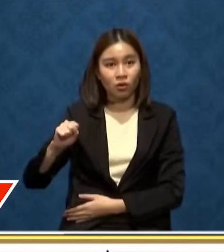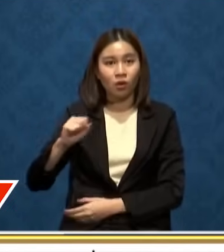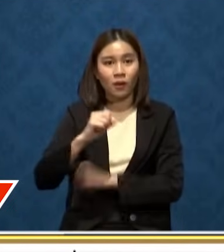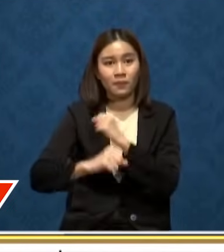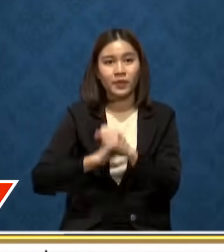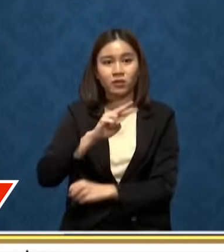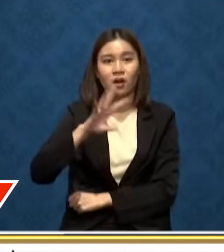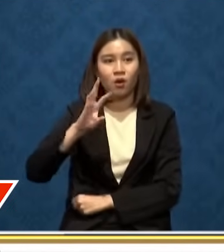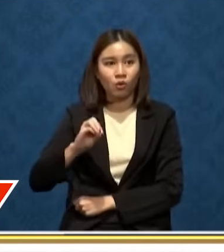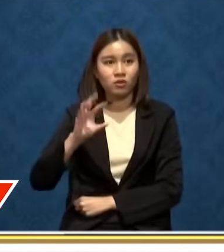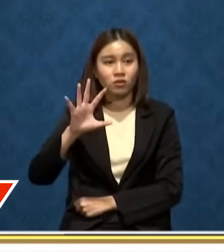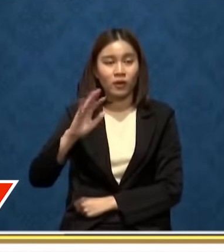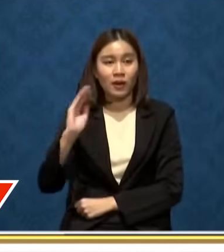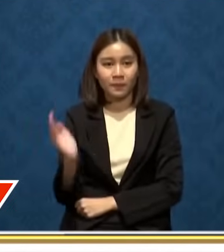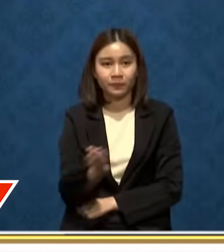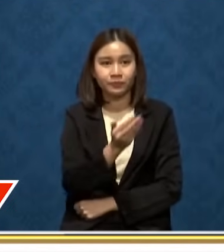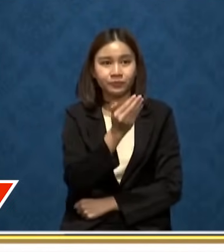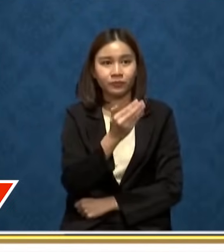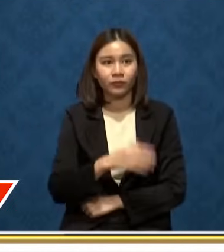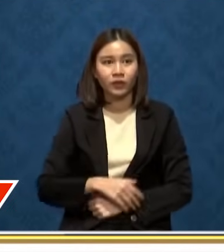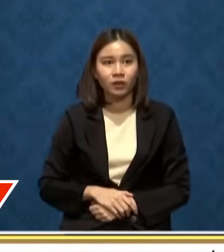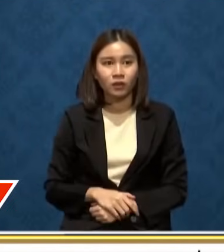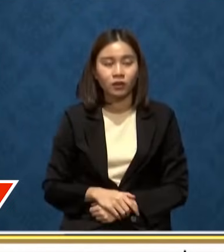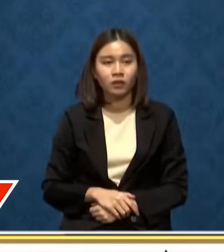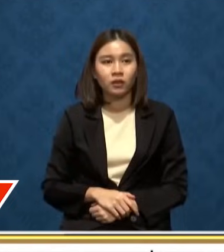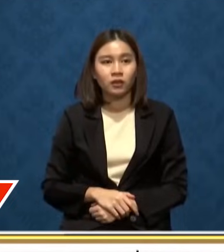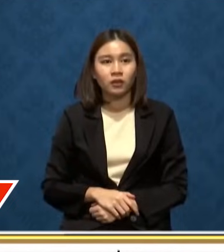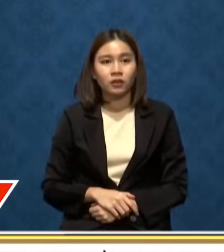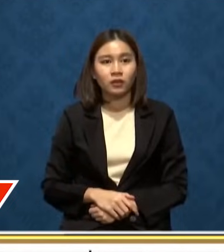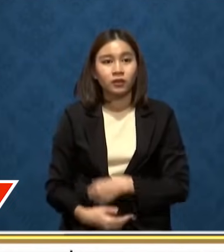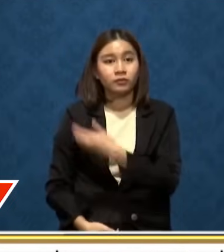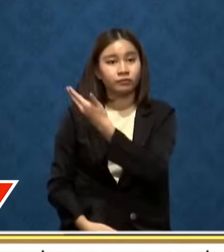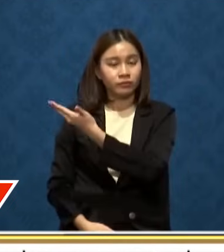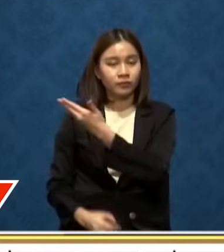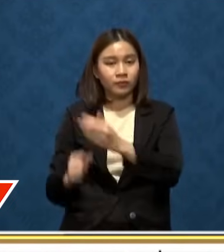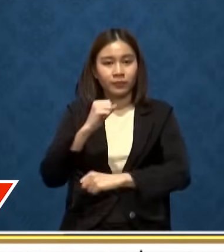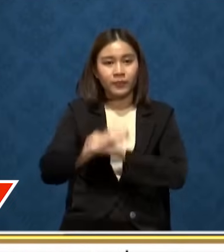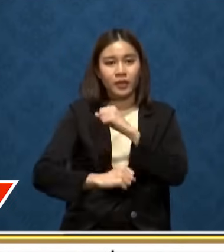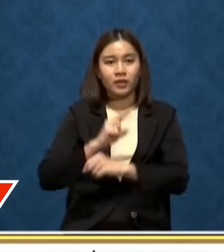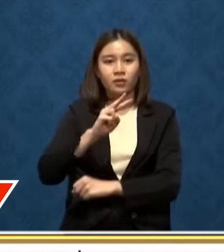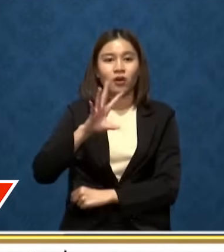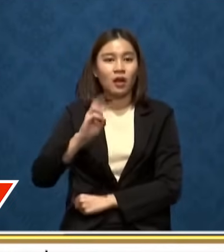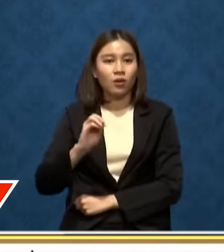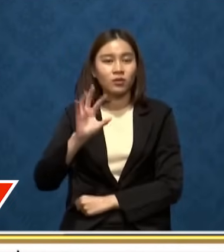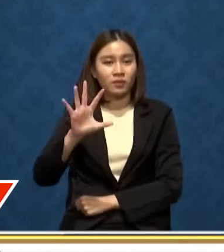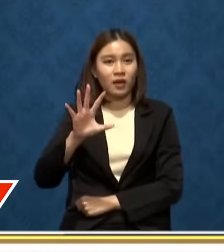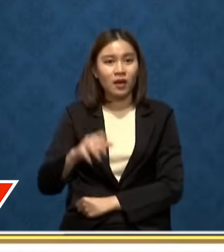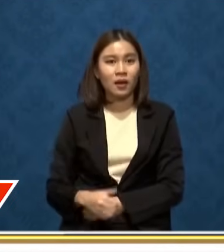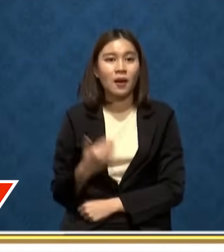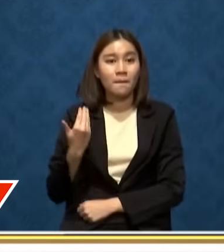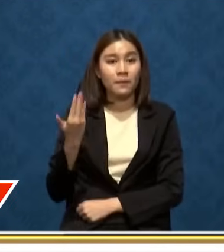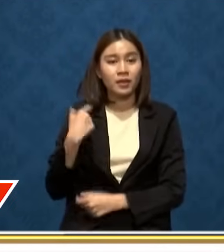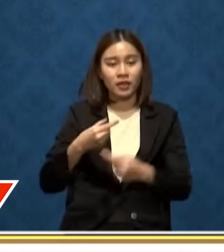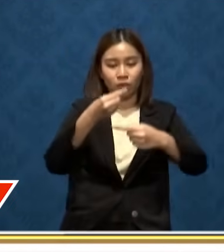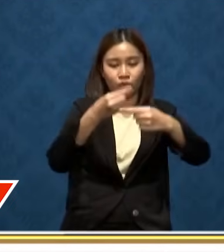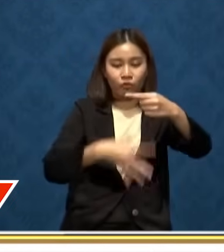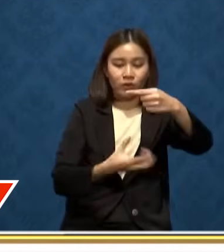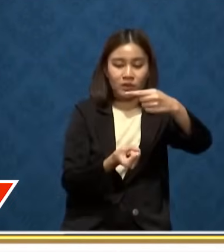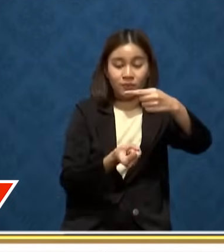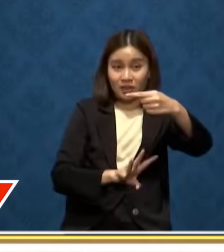2565ขอสไลด์ถัดไปครับนี่ครับ2565เมื่อกี้ระดับ